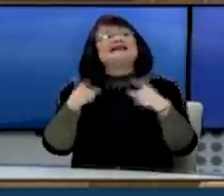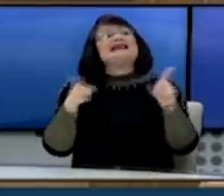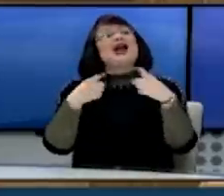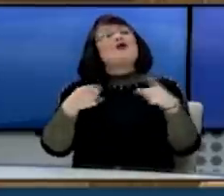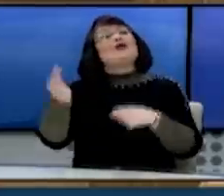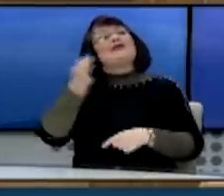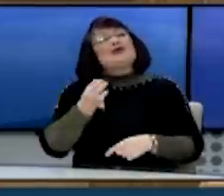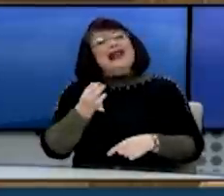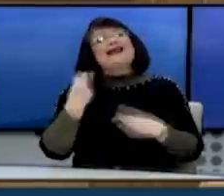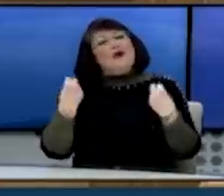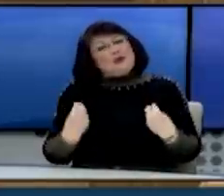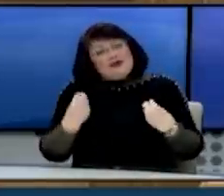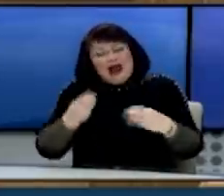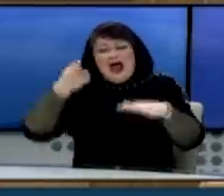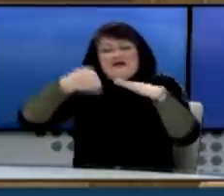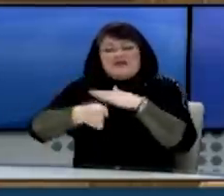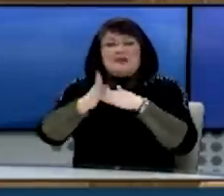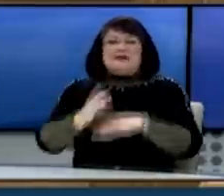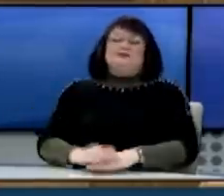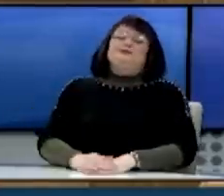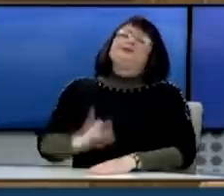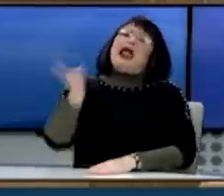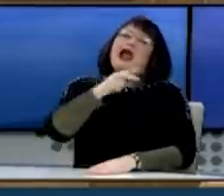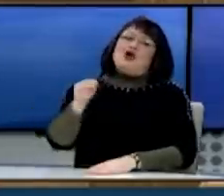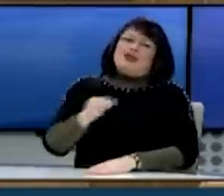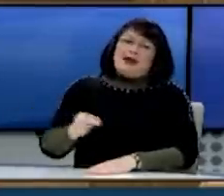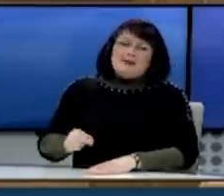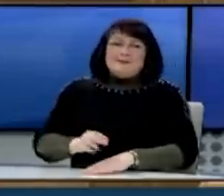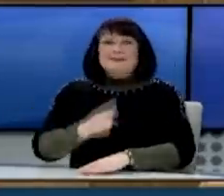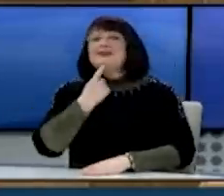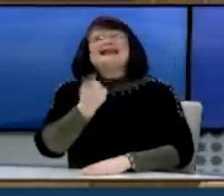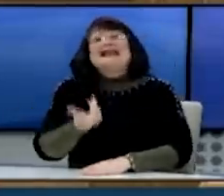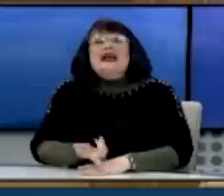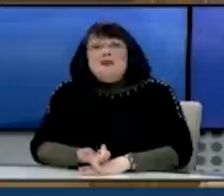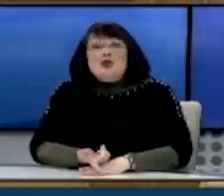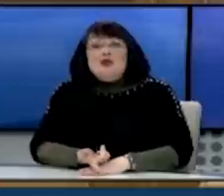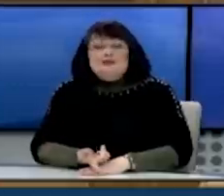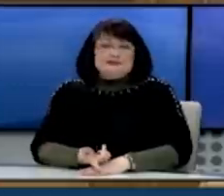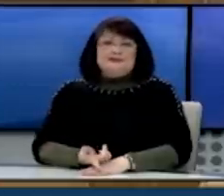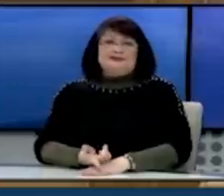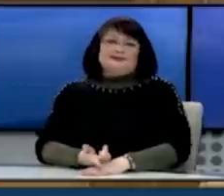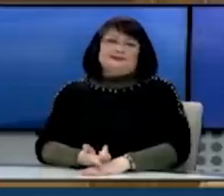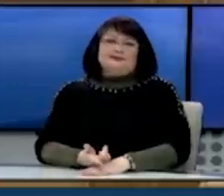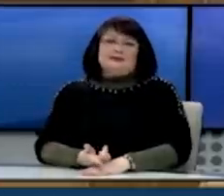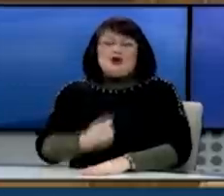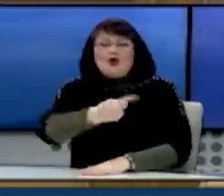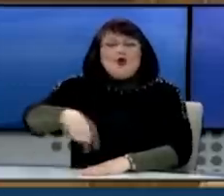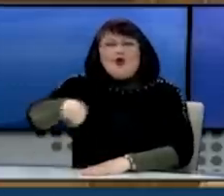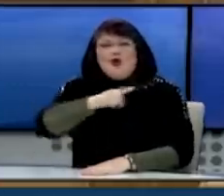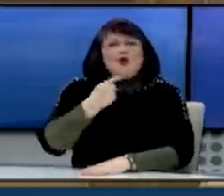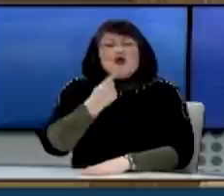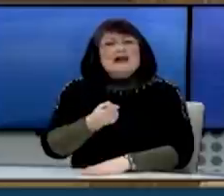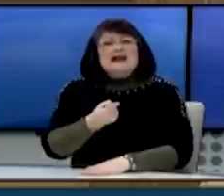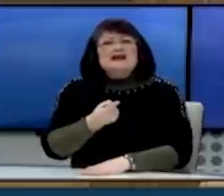του Μάλαμα. Πάμε παρακάτω. Να πούμε για τη νέα ιερή αγελάδα όλων σας,